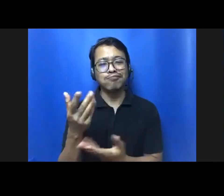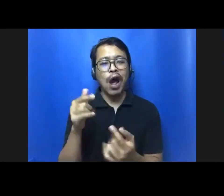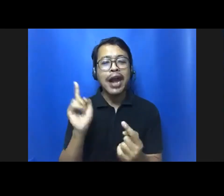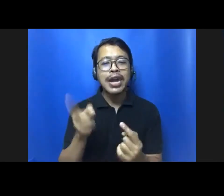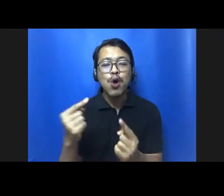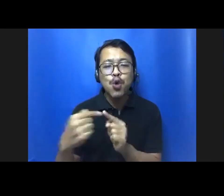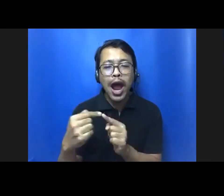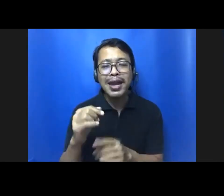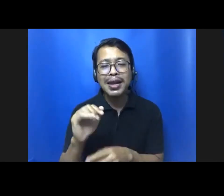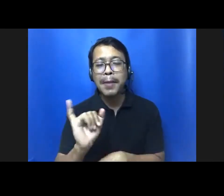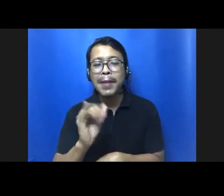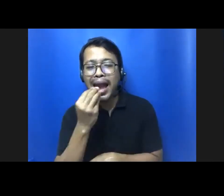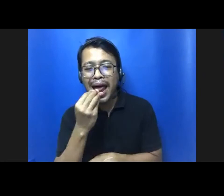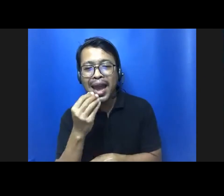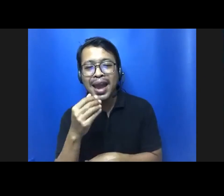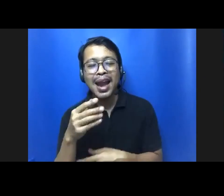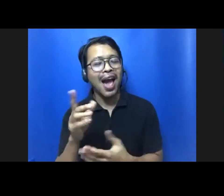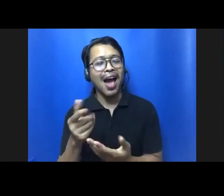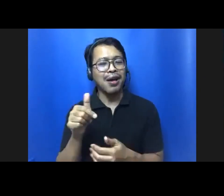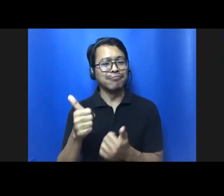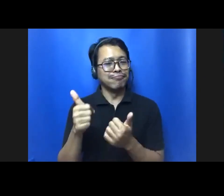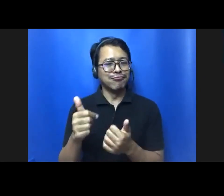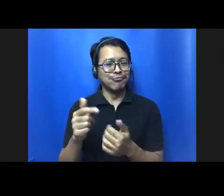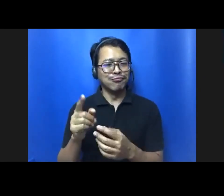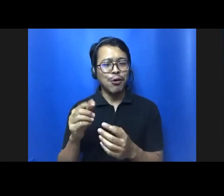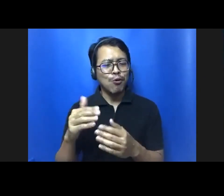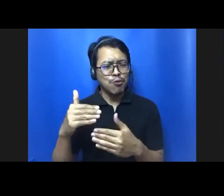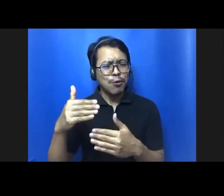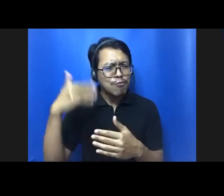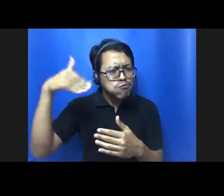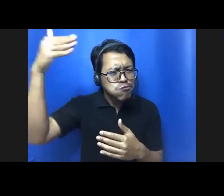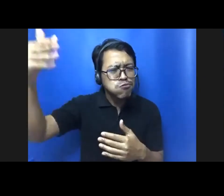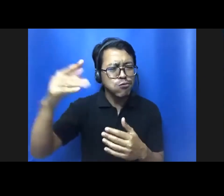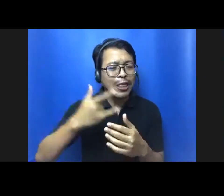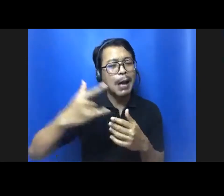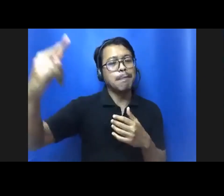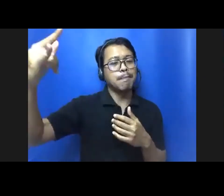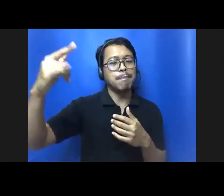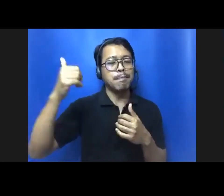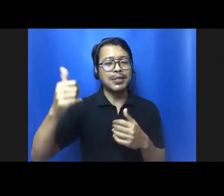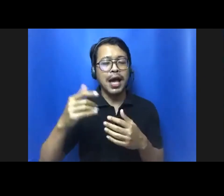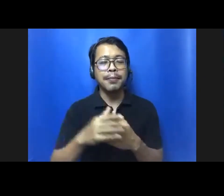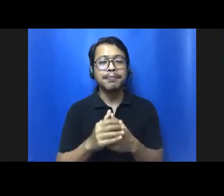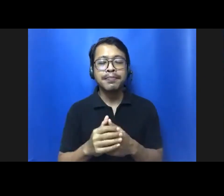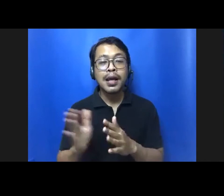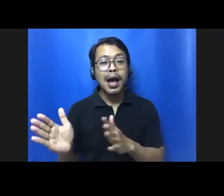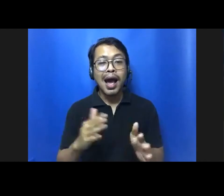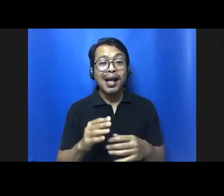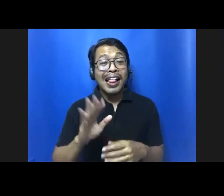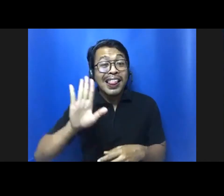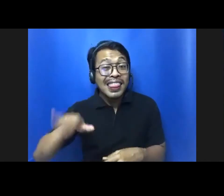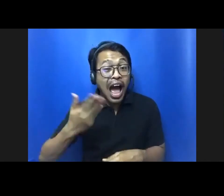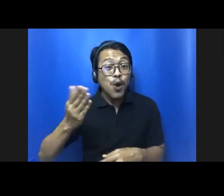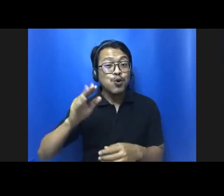soft skill itu yang penting. Dalam abad 2021 ini, minimal ada 3 hal yang harus dikuasai oleh